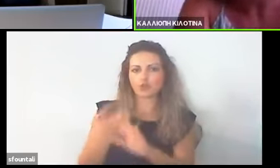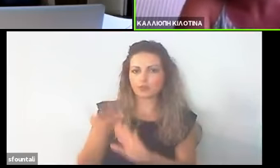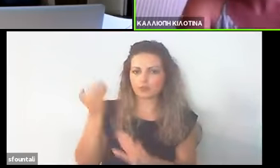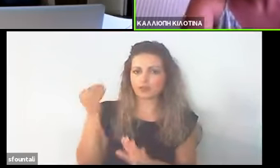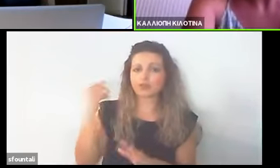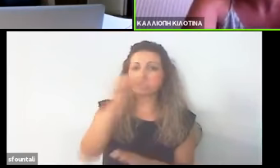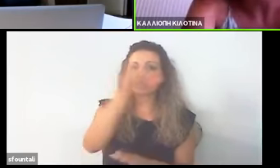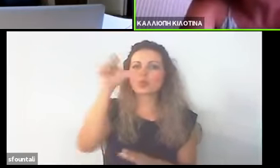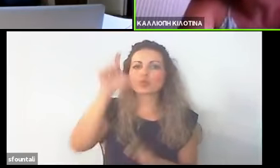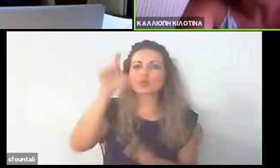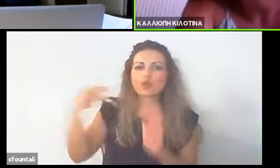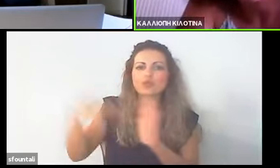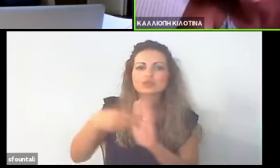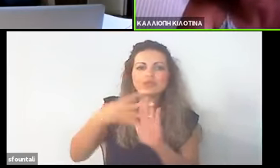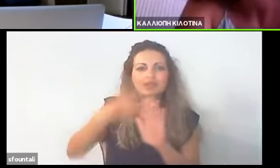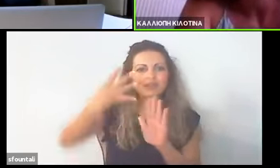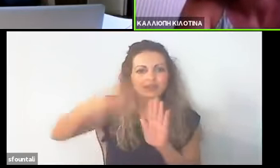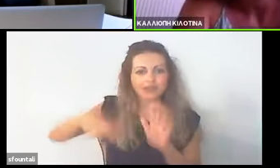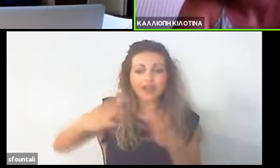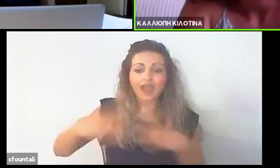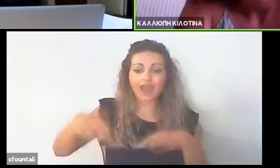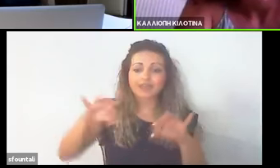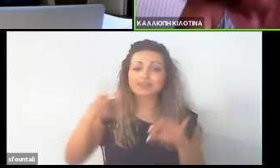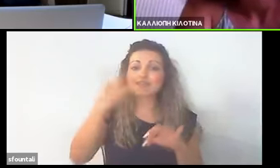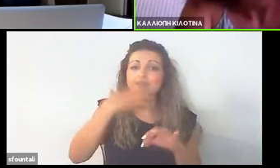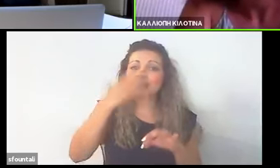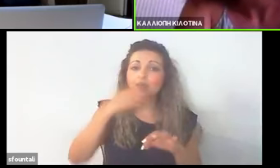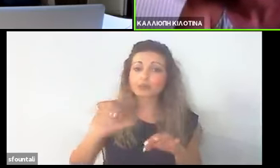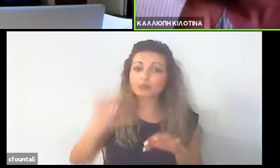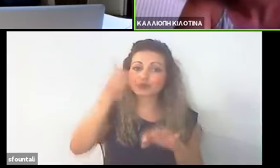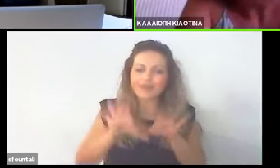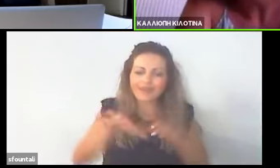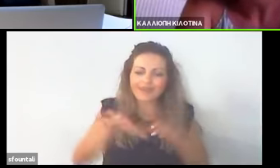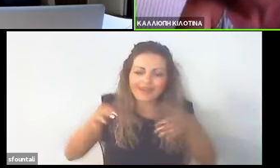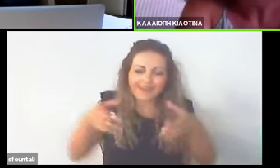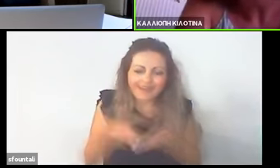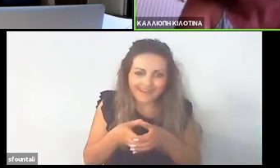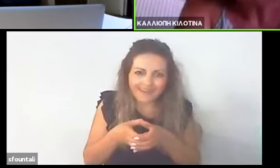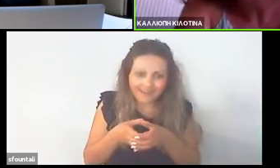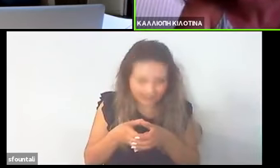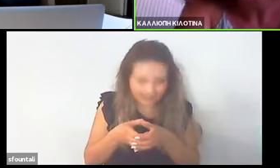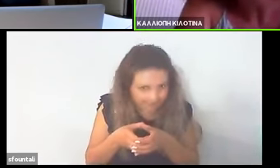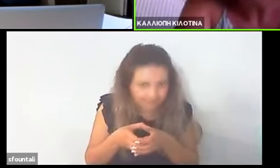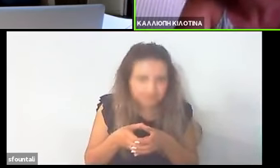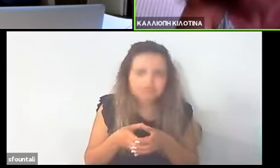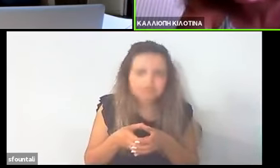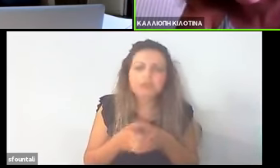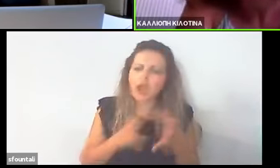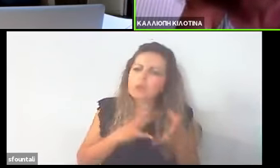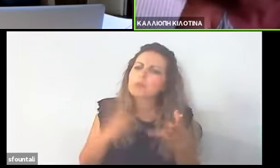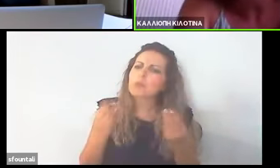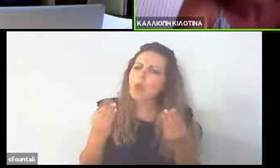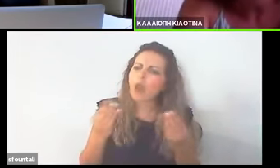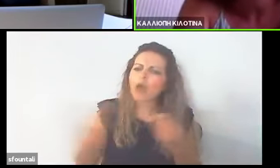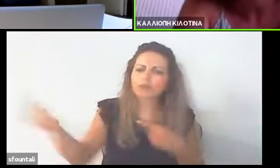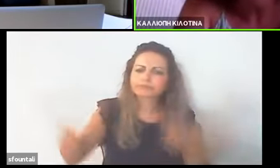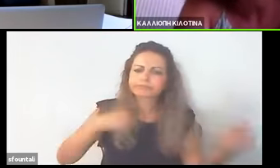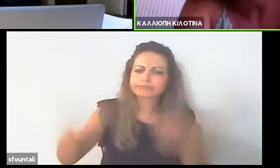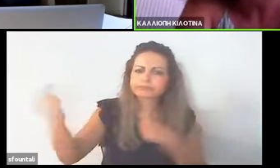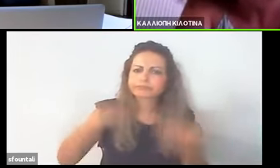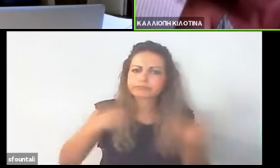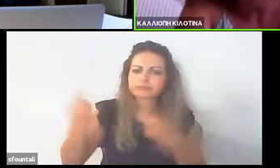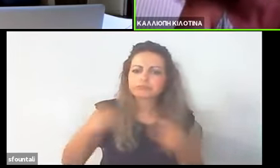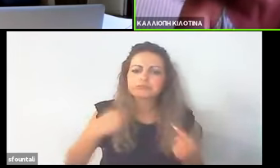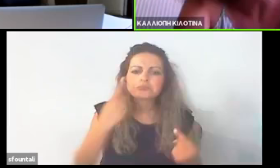η κιλοτίνα συναντήθηκε για πρώτη φορά στη Βέρεια. Και μαζευτήκαμε αρκετοί άνθρωποι συζητώντας για το αν μπορούμε να